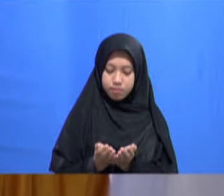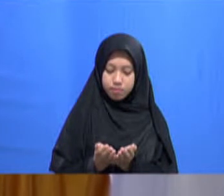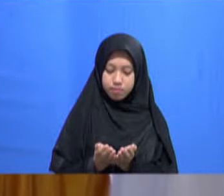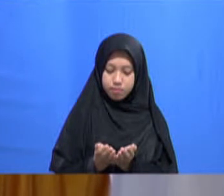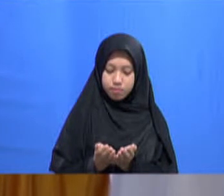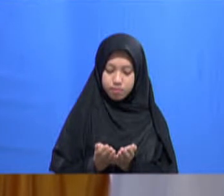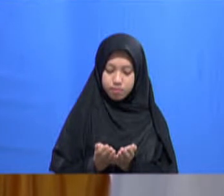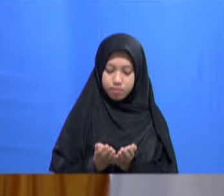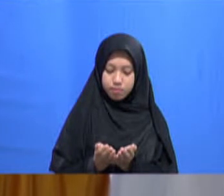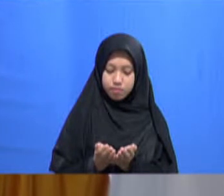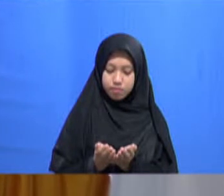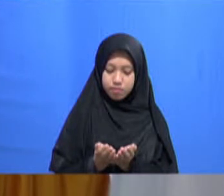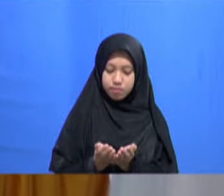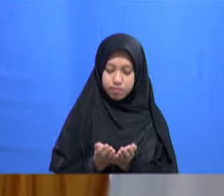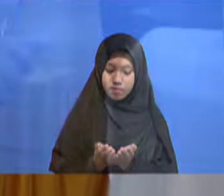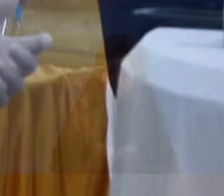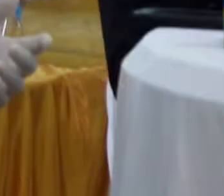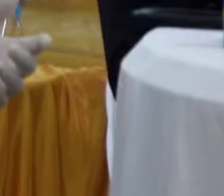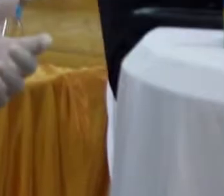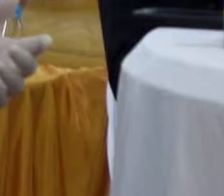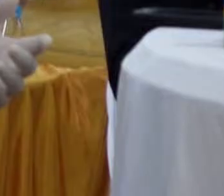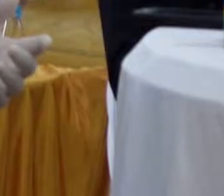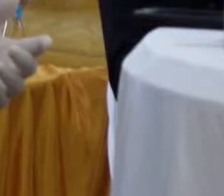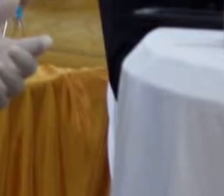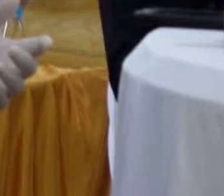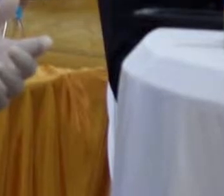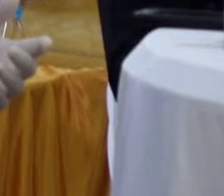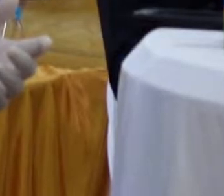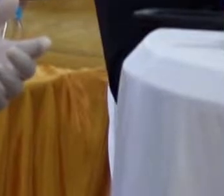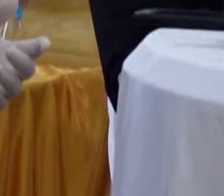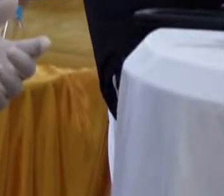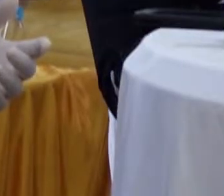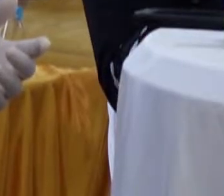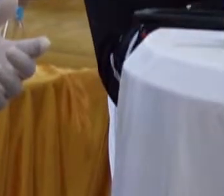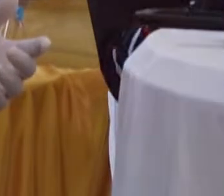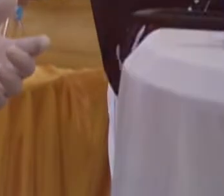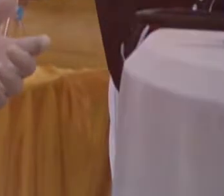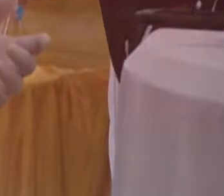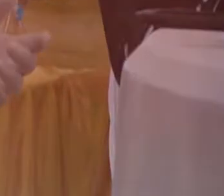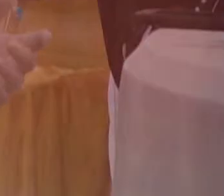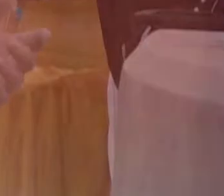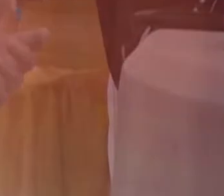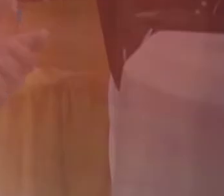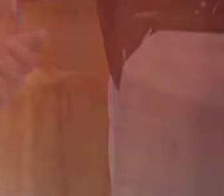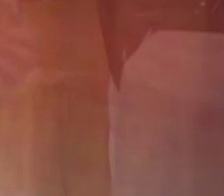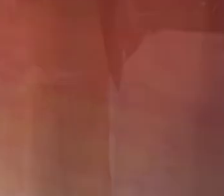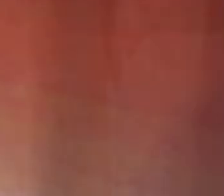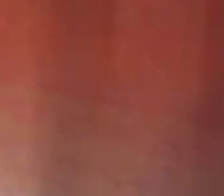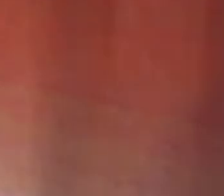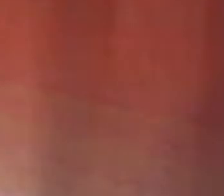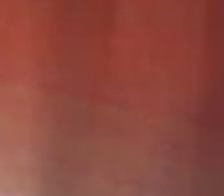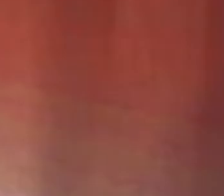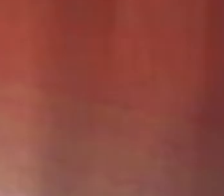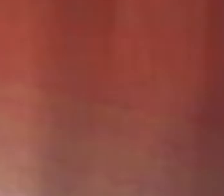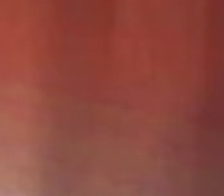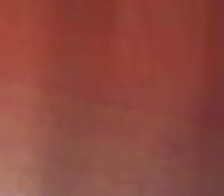kami kepada-Mu atas segala nikmat dan hidayah yang sudah Engkau anugerahkan kepada kami, sehingga kami bisa